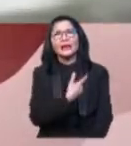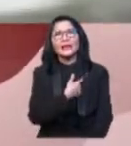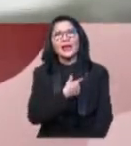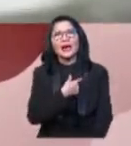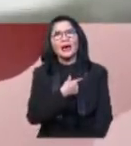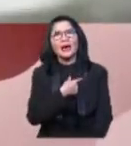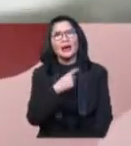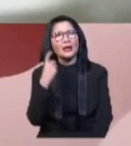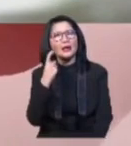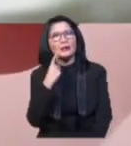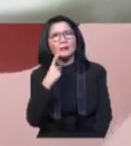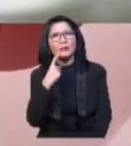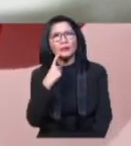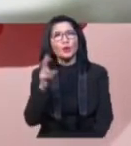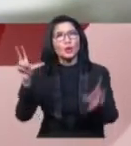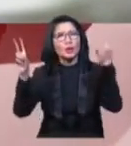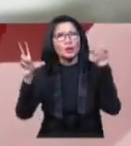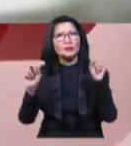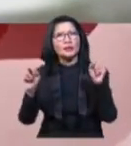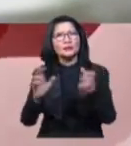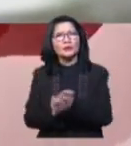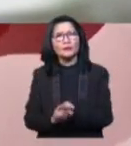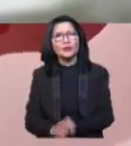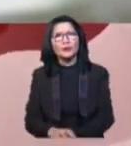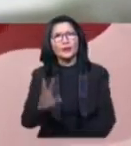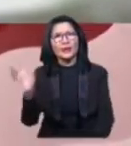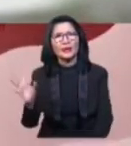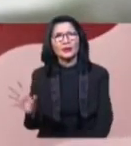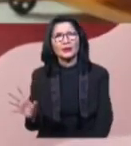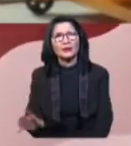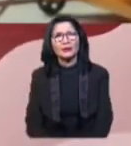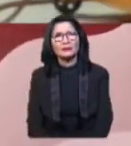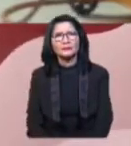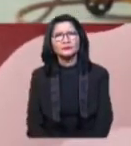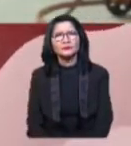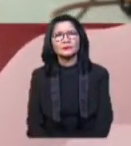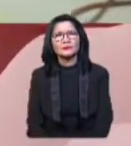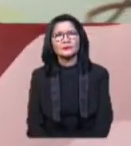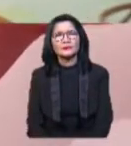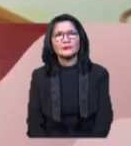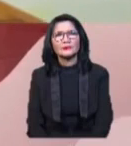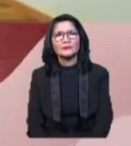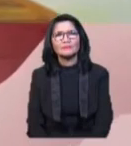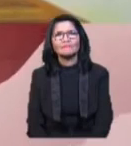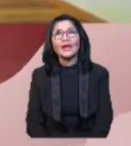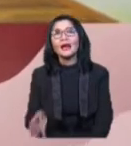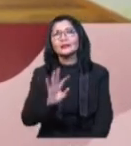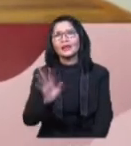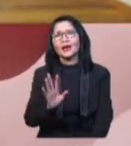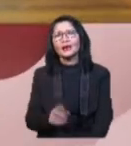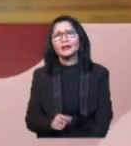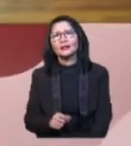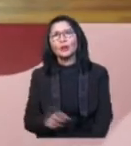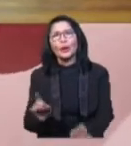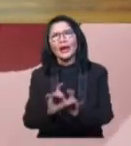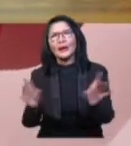topik, kita perlu cover juga nih COVID meskipun enggak sesering media masa lainnya ya,